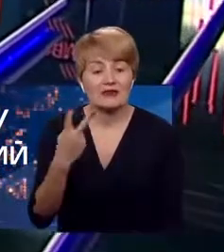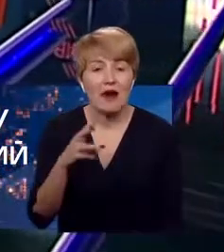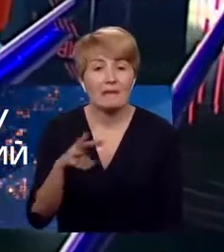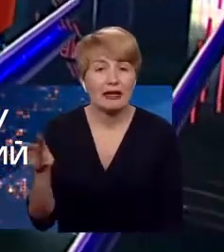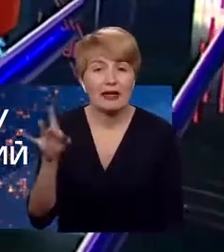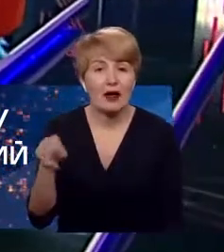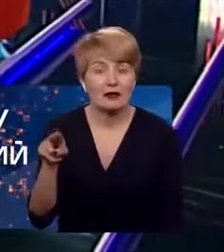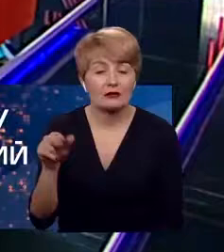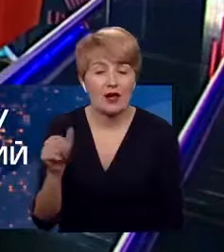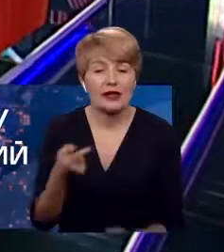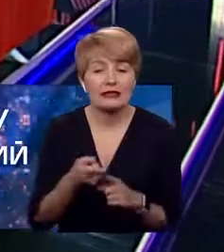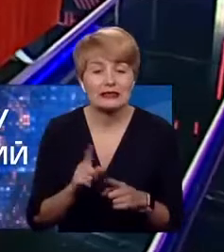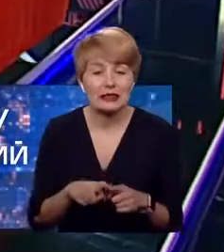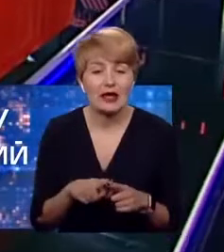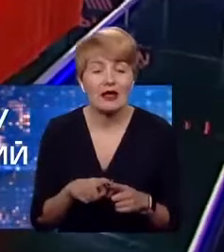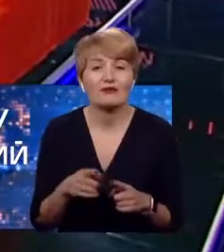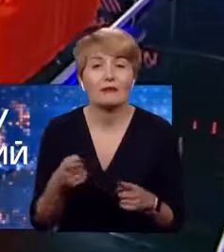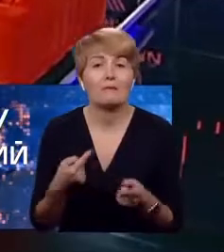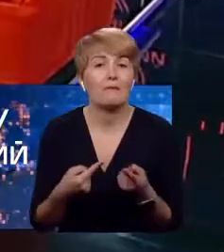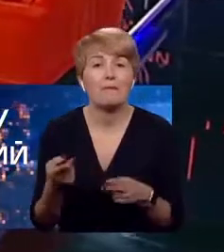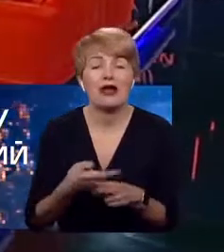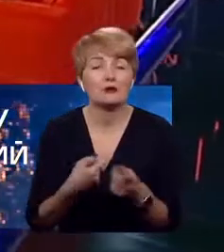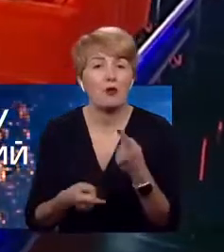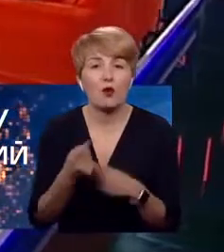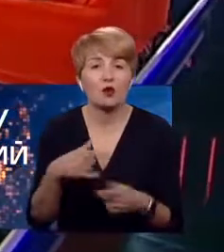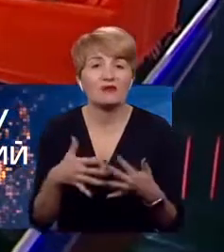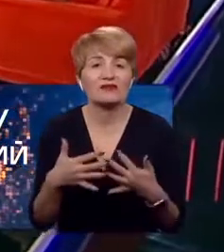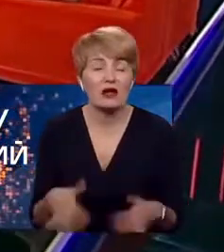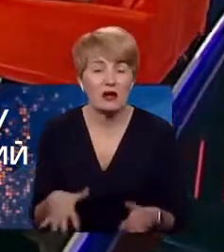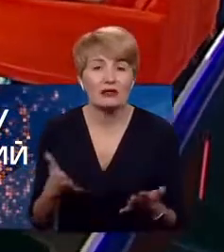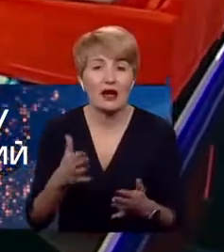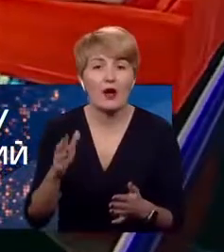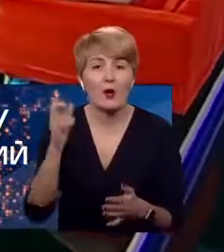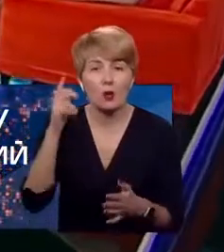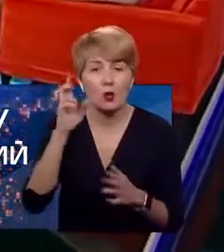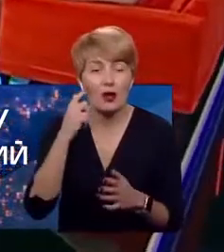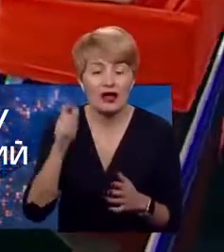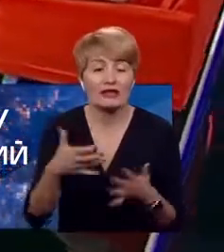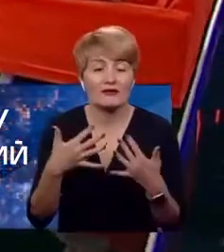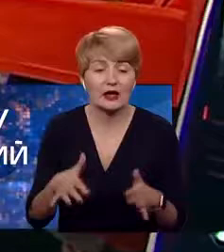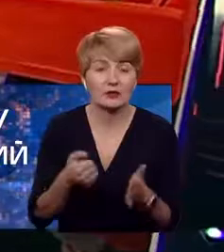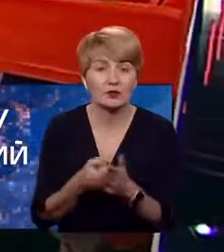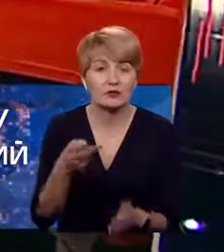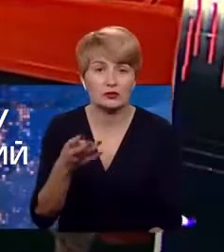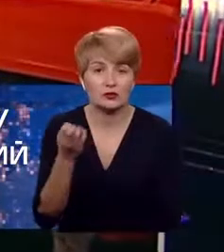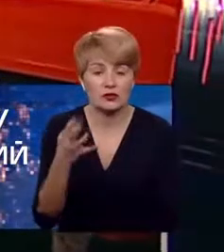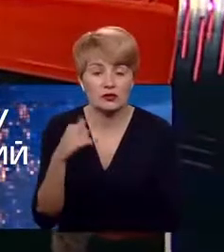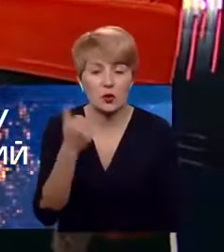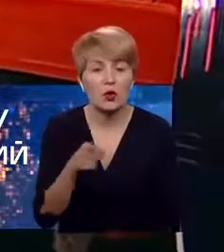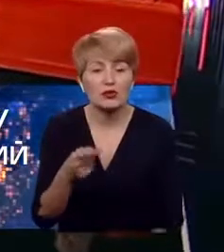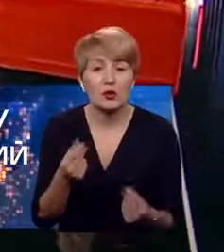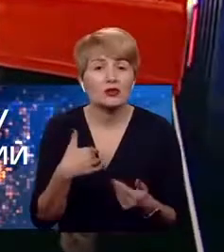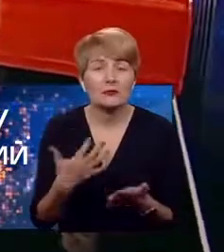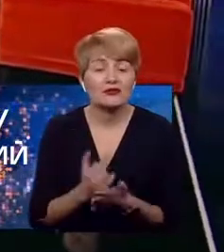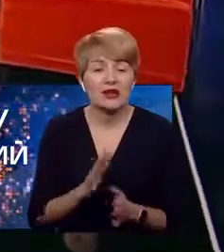мільярди – це безповоротні втрати, які втратила Україна до 14-го року. Це гроші, які нам не вдасться